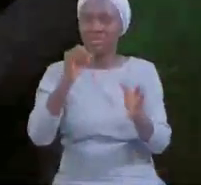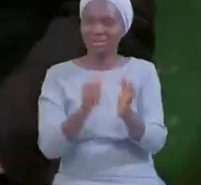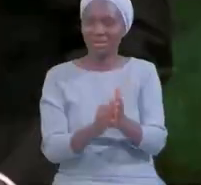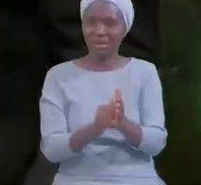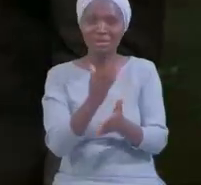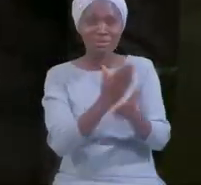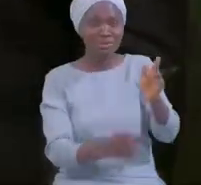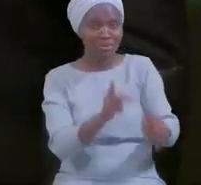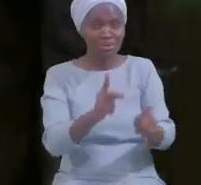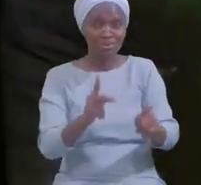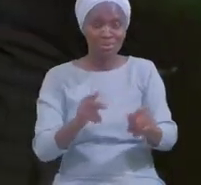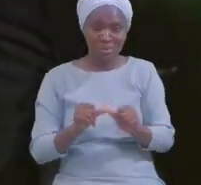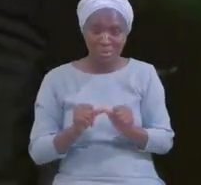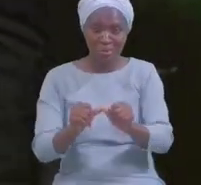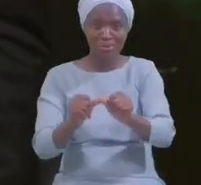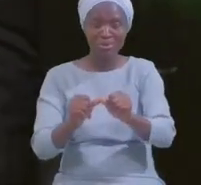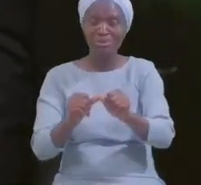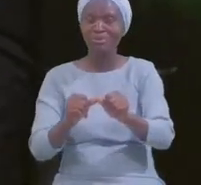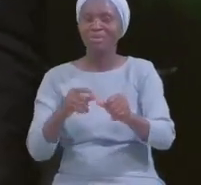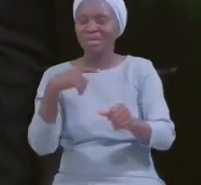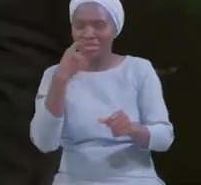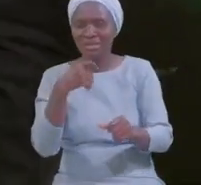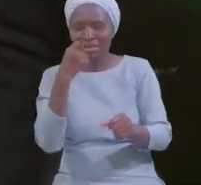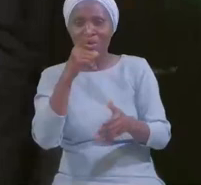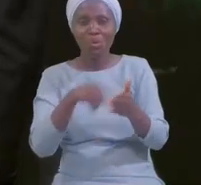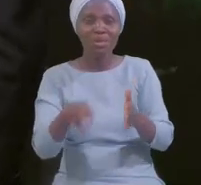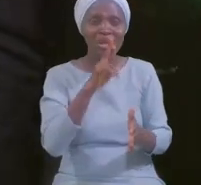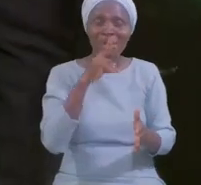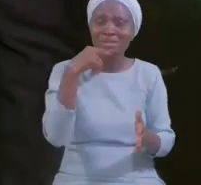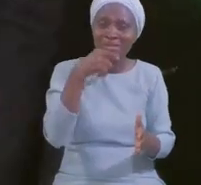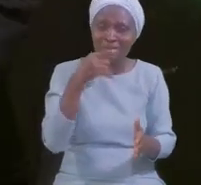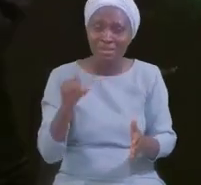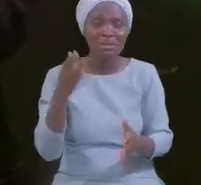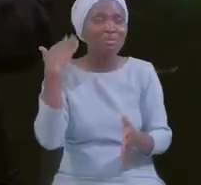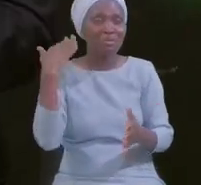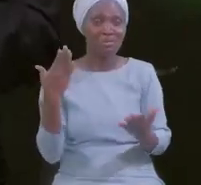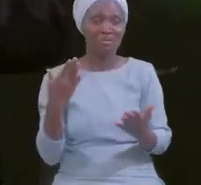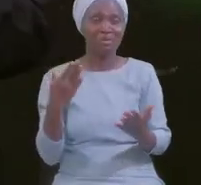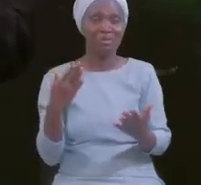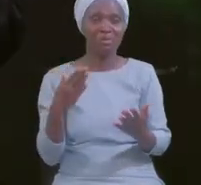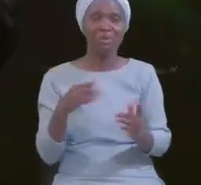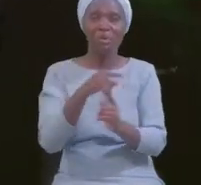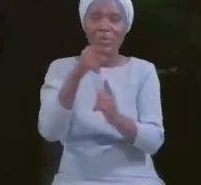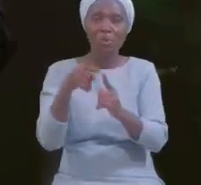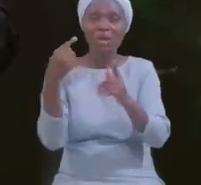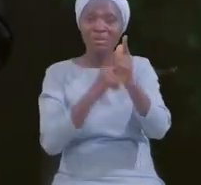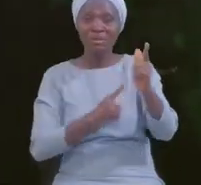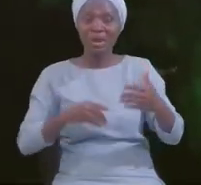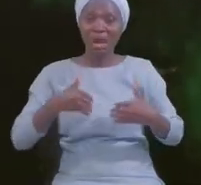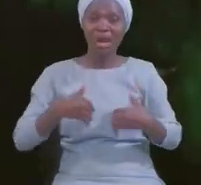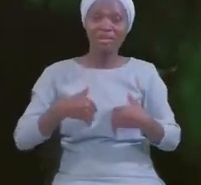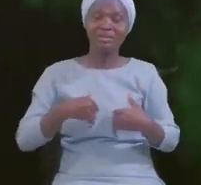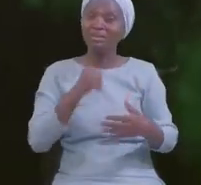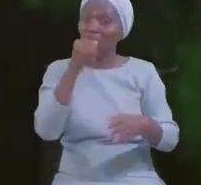malheureuse est que les gens continuent de dire ce qu'ils disaient pendant que le Seigneur